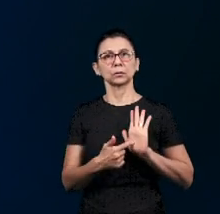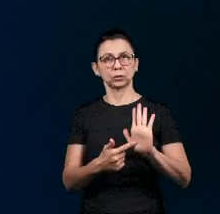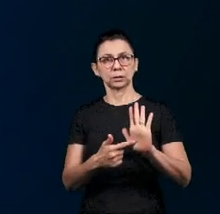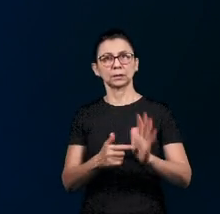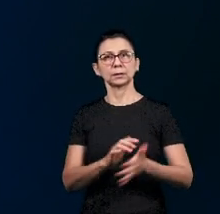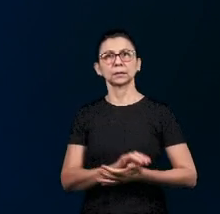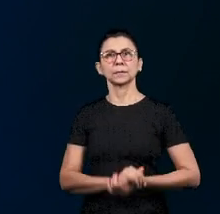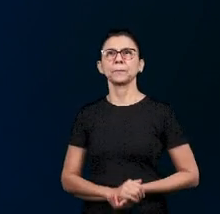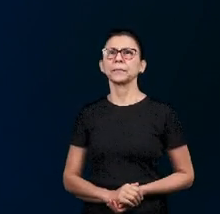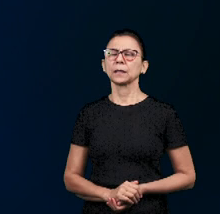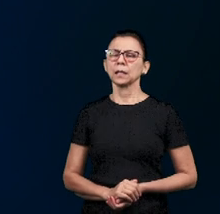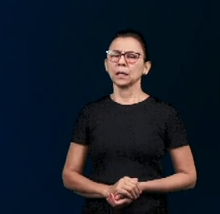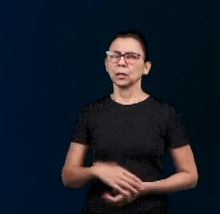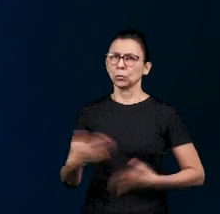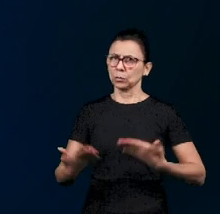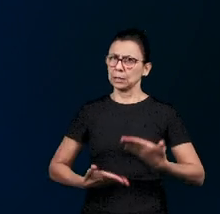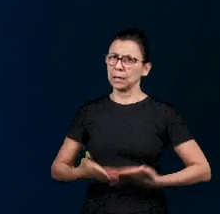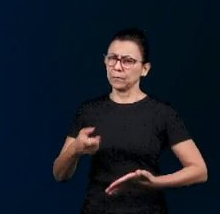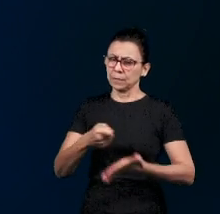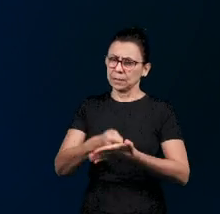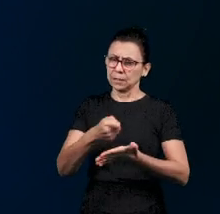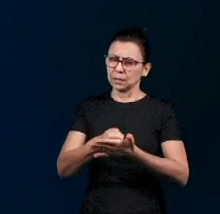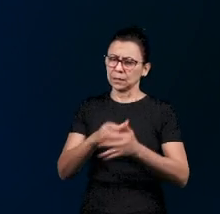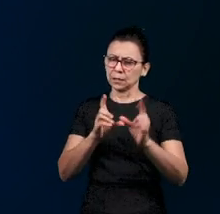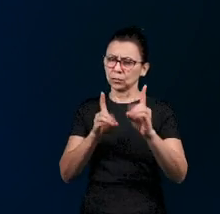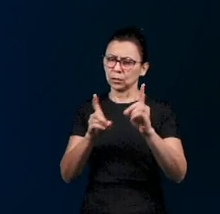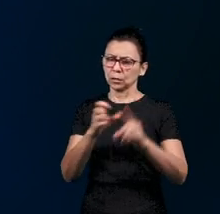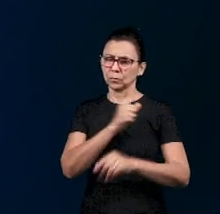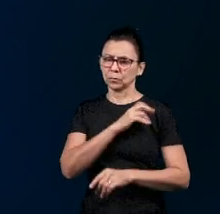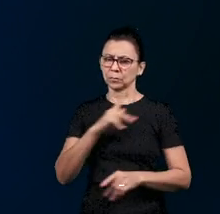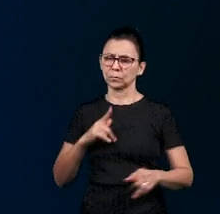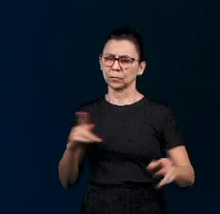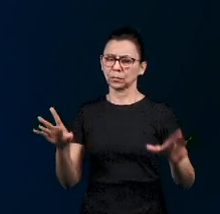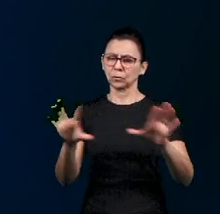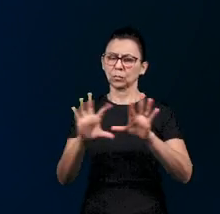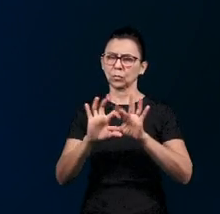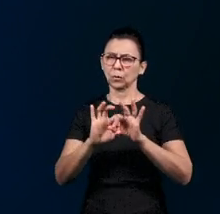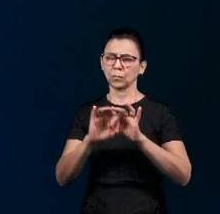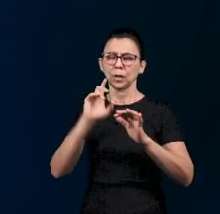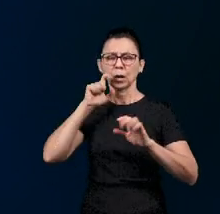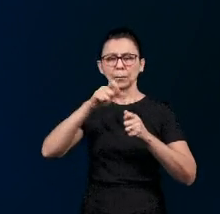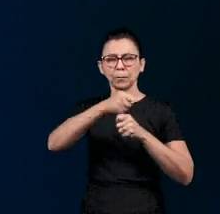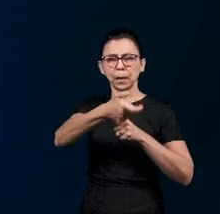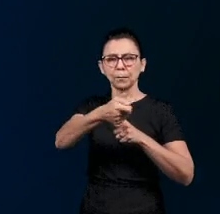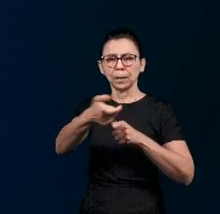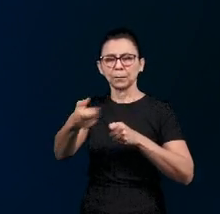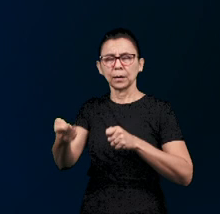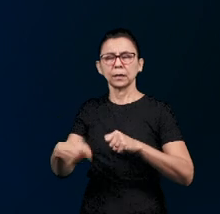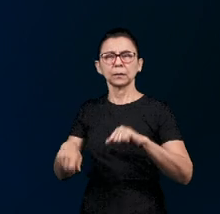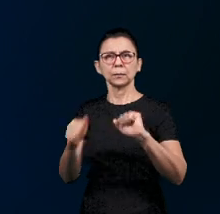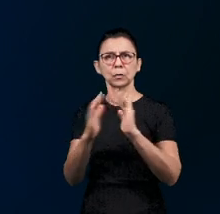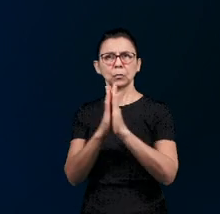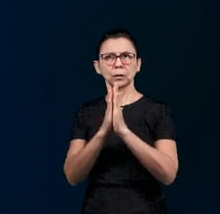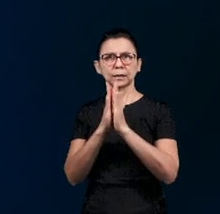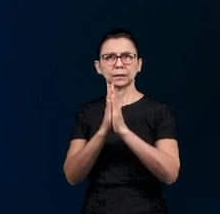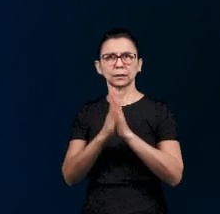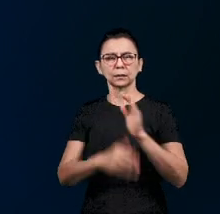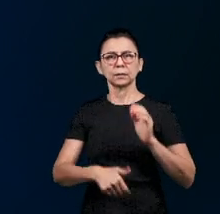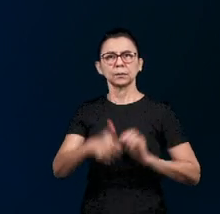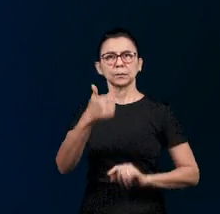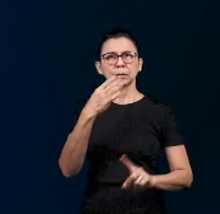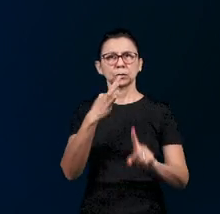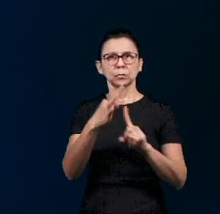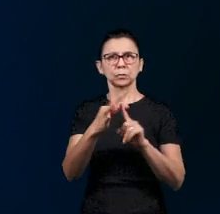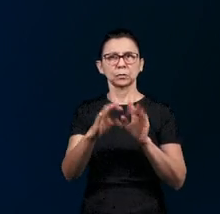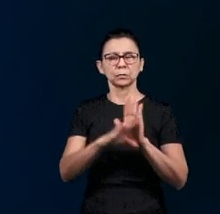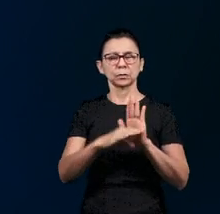Ils ont persévéré dans la doctrine des apôtres, dans la communion et dans le partage des pains et dans la prière. » Et en 1 Timothée, chapitre